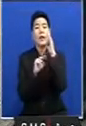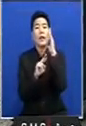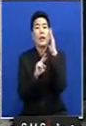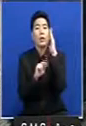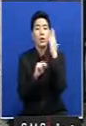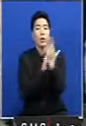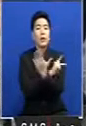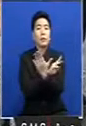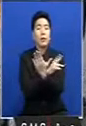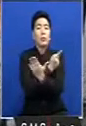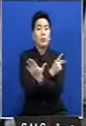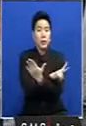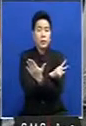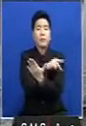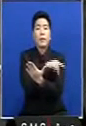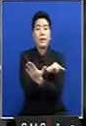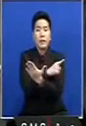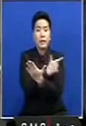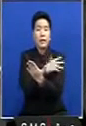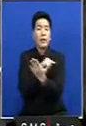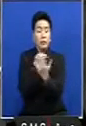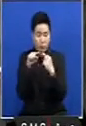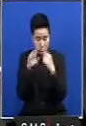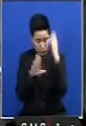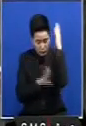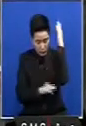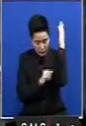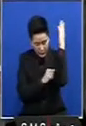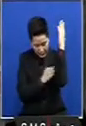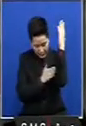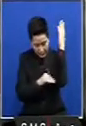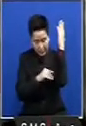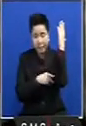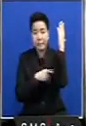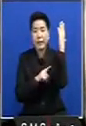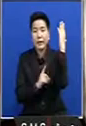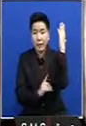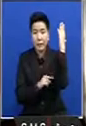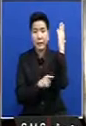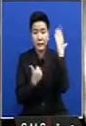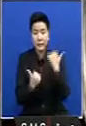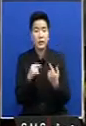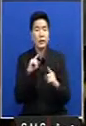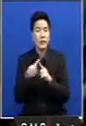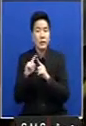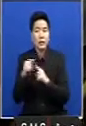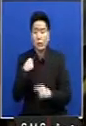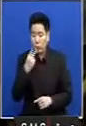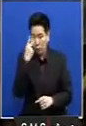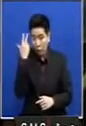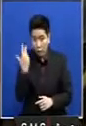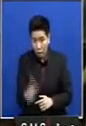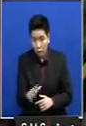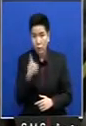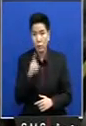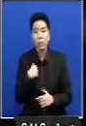ระบี่พังงาภูเก็ตและที่ด่านตม.ประดังเบซานะครับนอกจากดูแลความปลอดภัยแล้วเขาก็สั่งการเป็นพิเศษด้วย